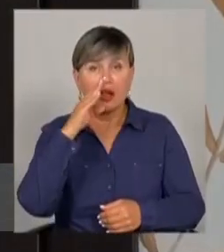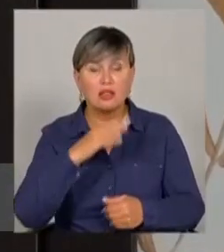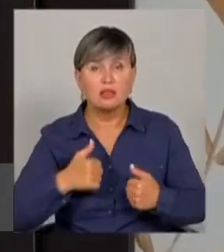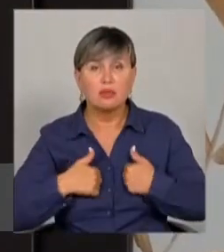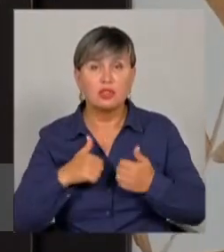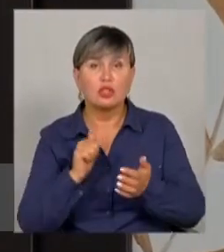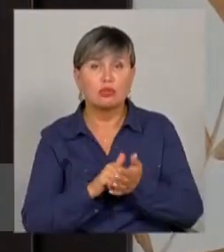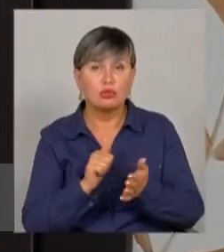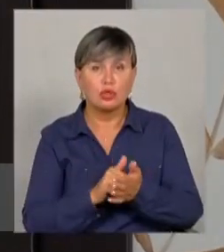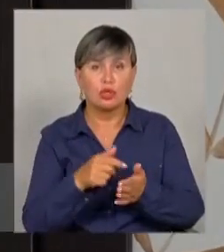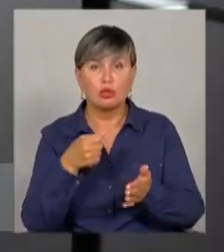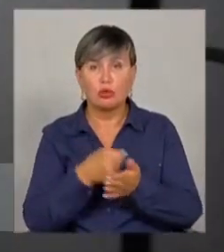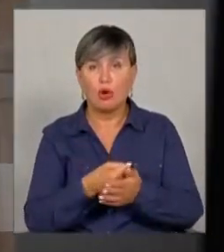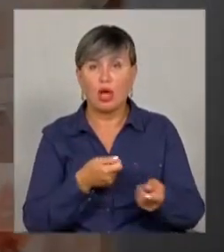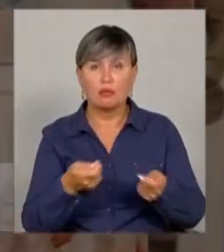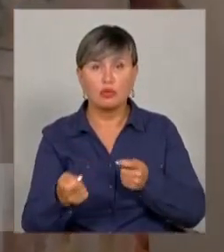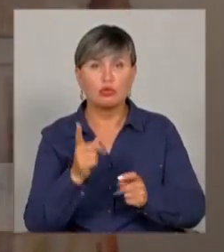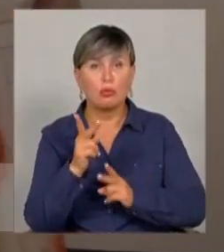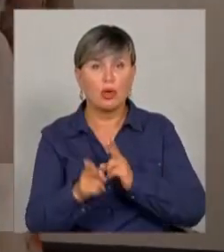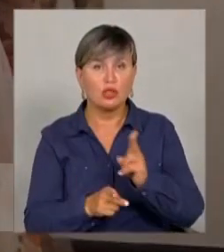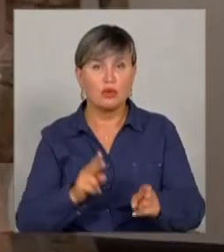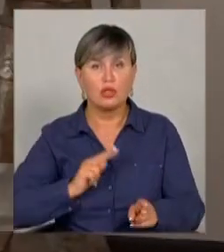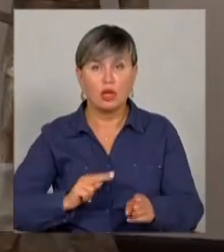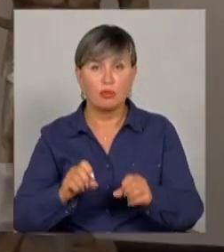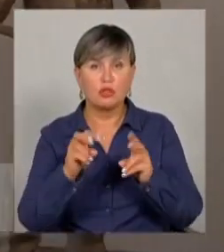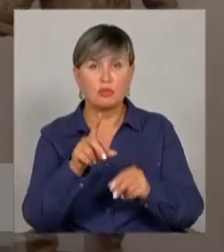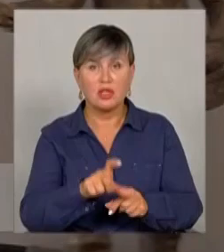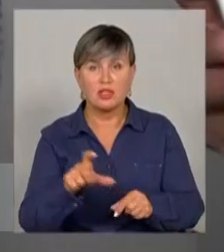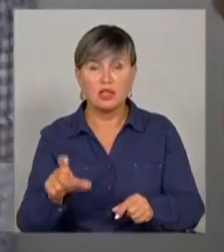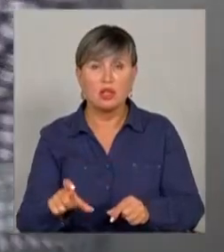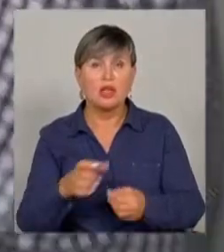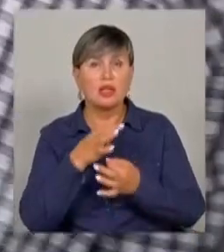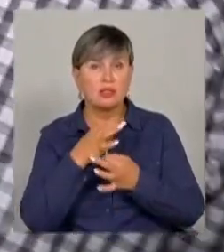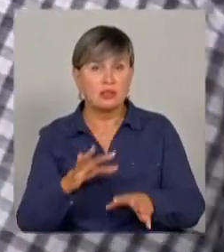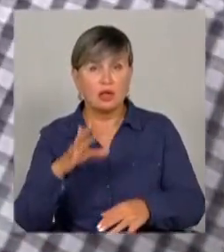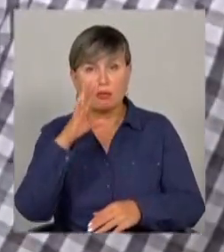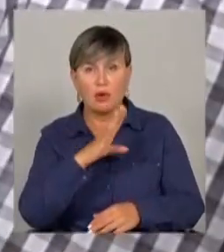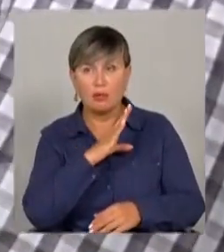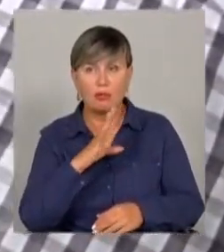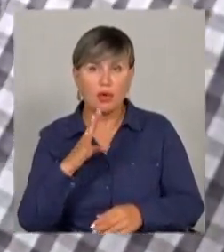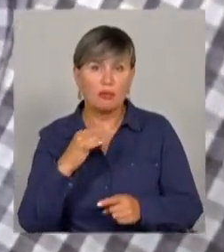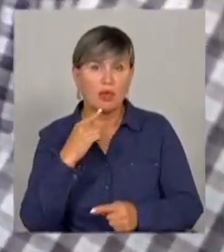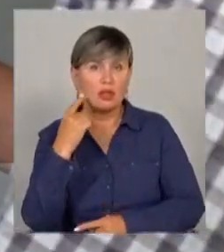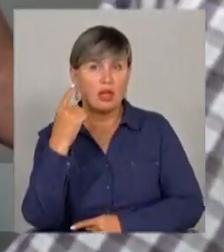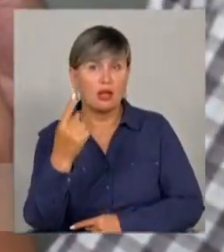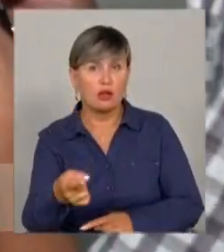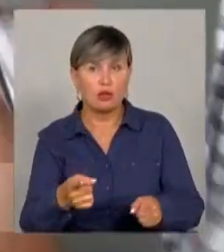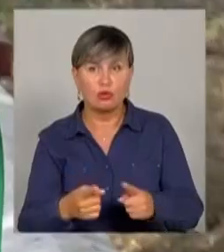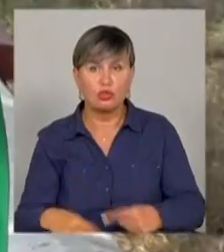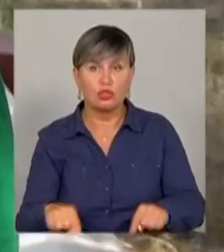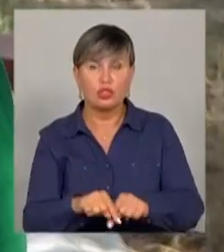пытались достучаться до администрации, чтобы пожаловаться на работу специалистов. Не устраивает папы и мам и отдаленное местоположение